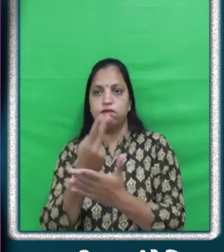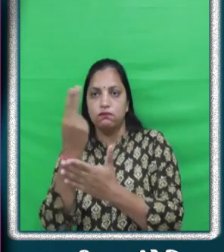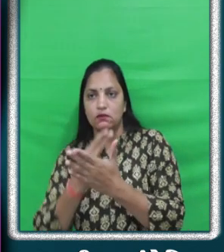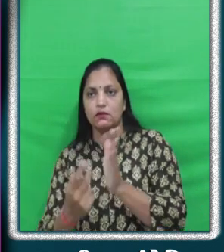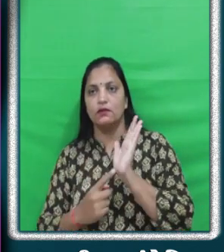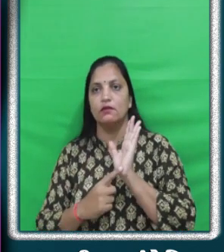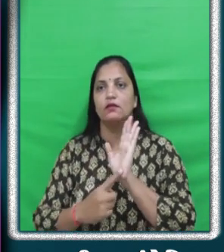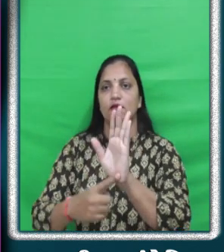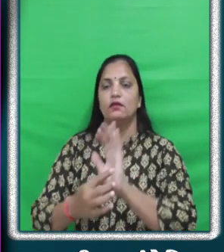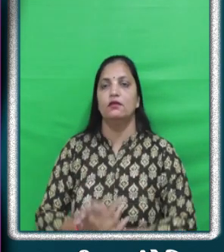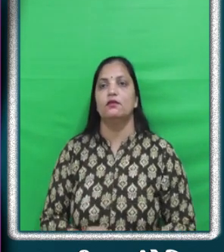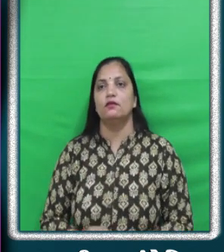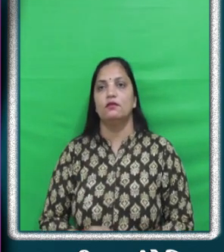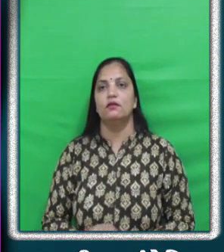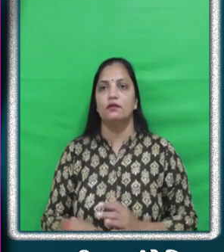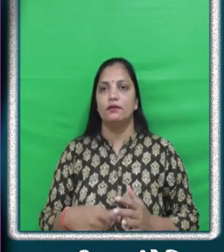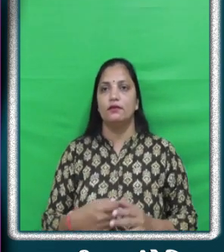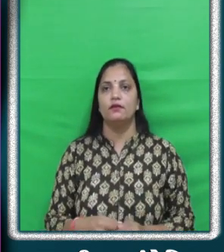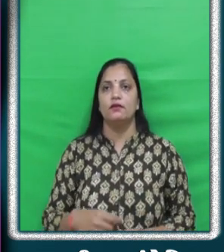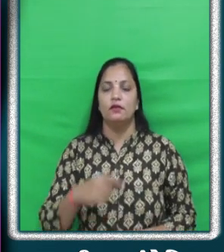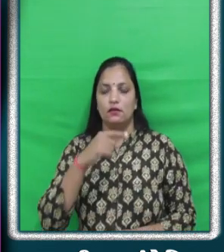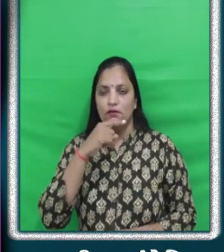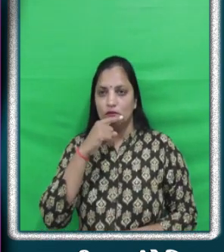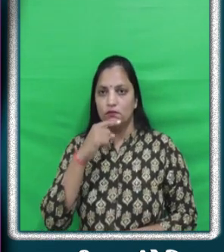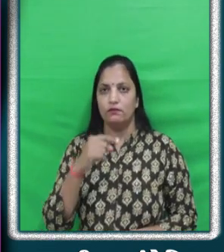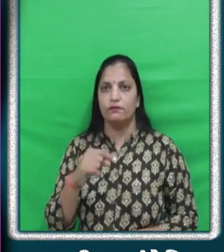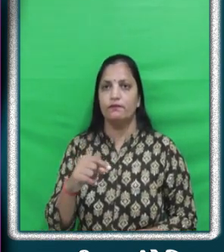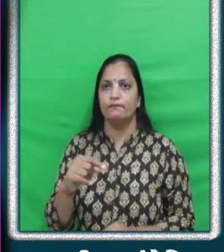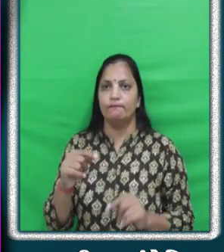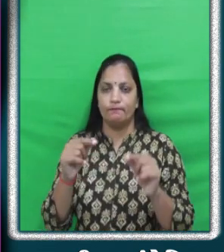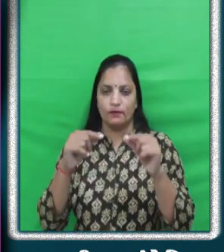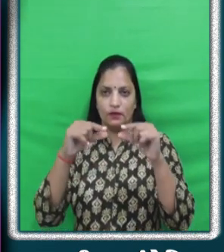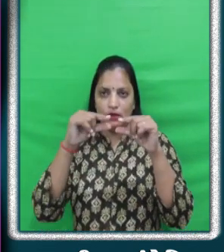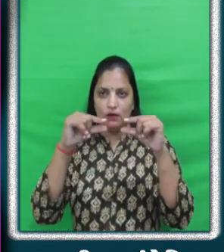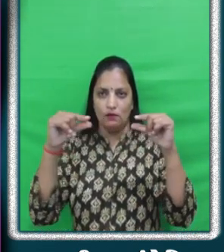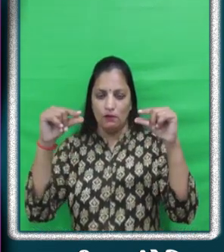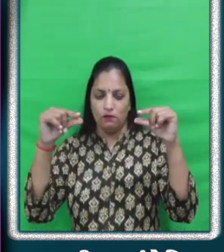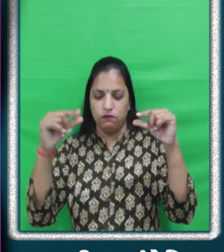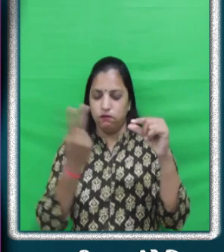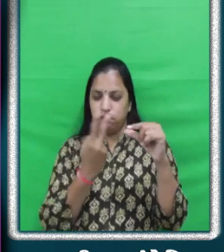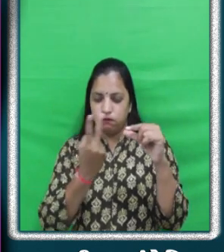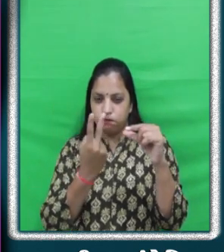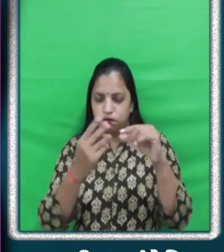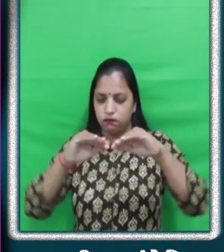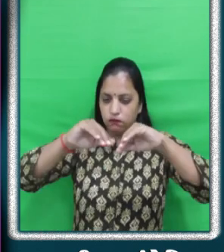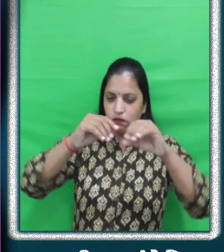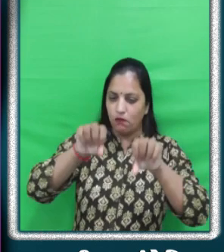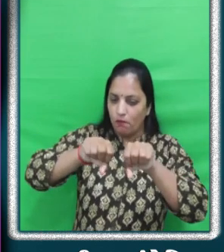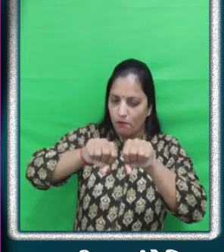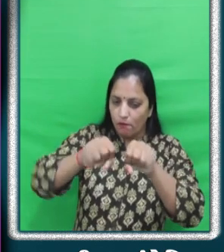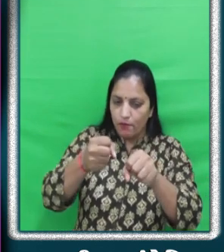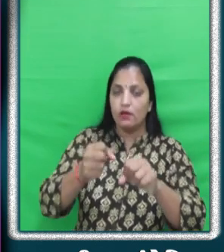છો અહીં રક્તકણ જે છે, અહીંયા જે સપાટી છે એ તૂટી છે,